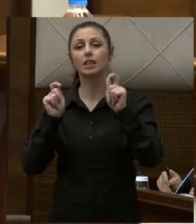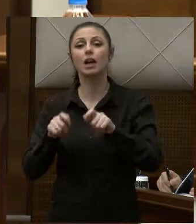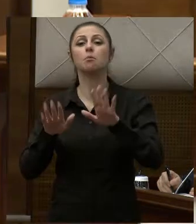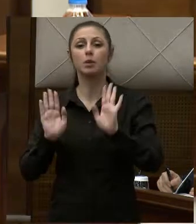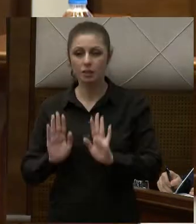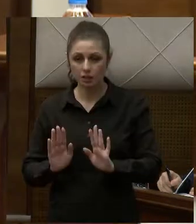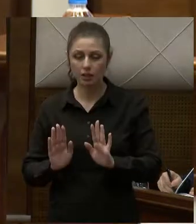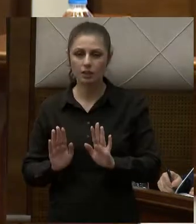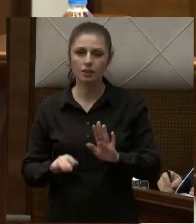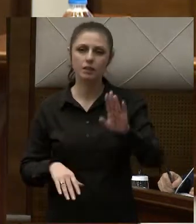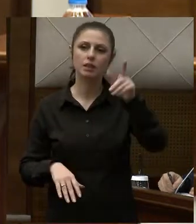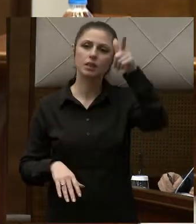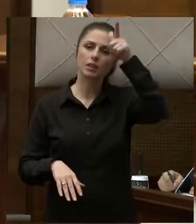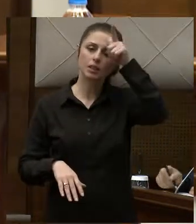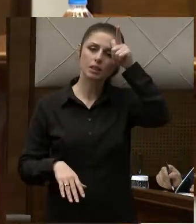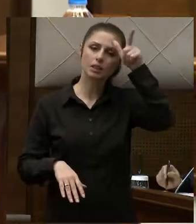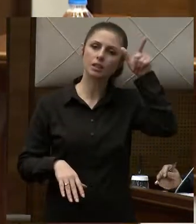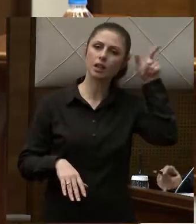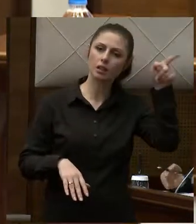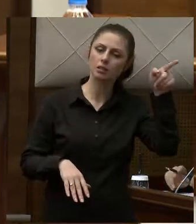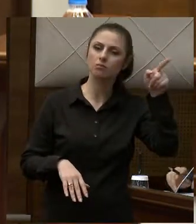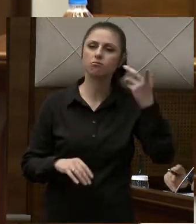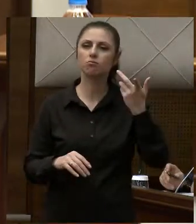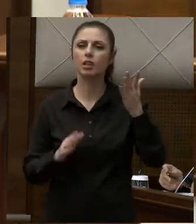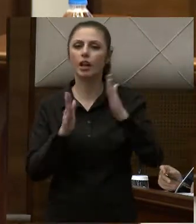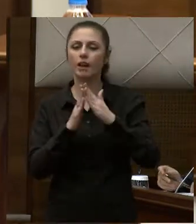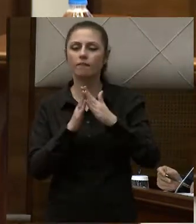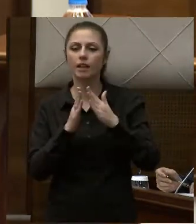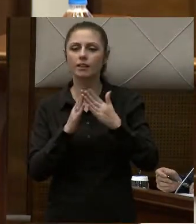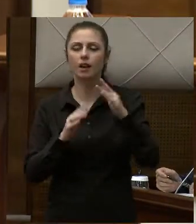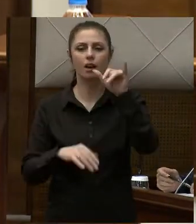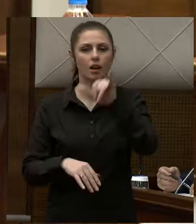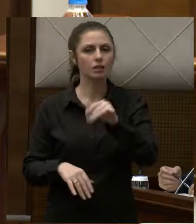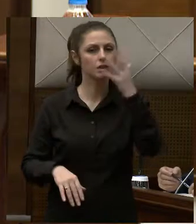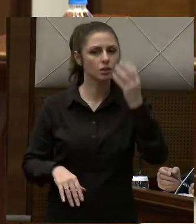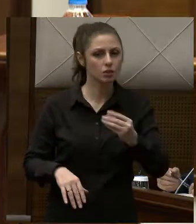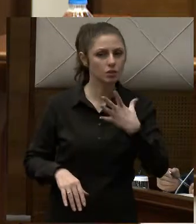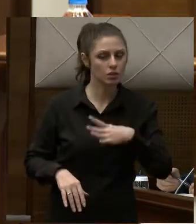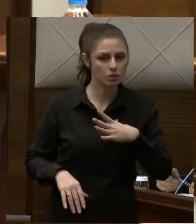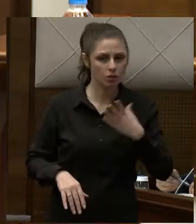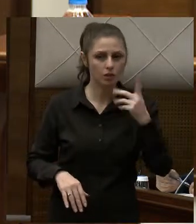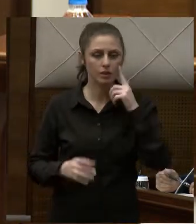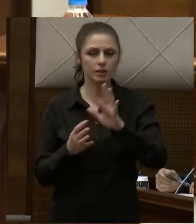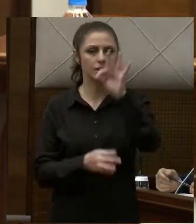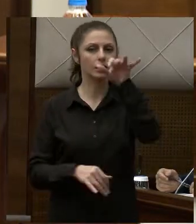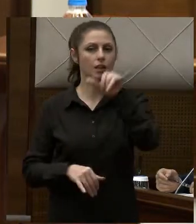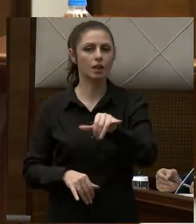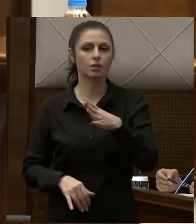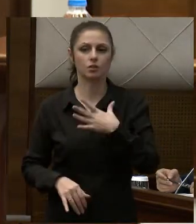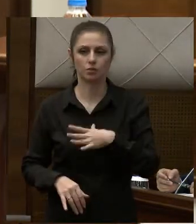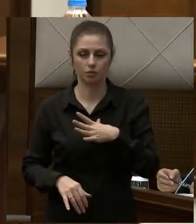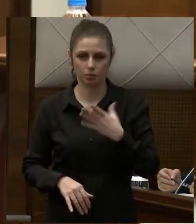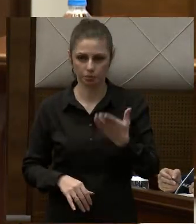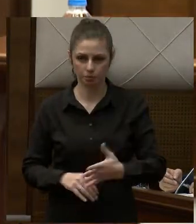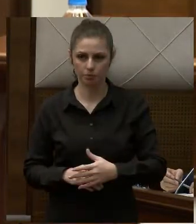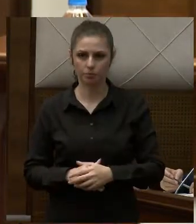İran'da elbette ki demokrasi olsun istiyoruz, insan hakları olsun istiyoruz. Ama bizim İran'a bulaşmamamız